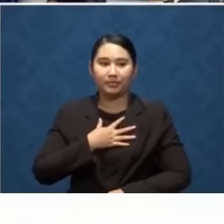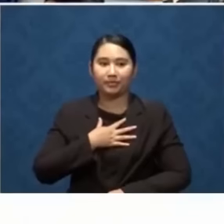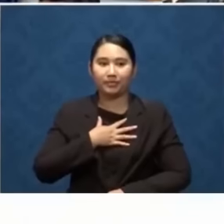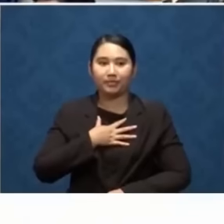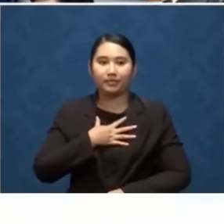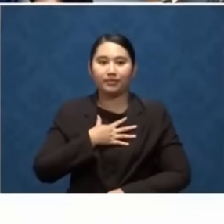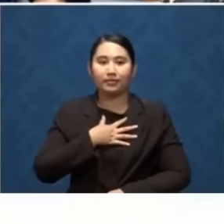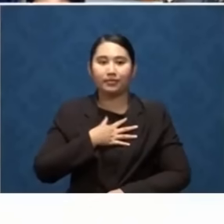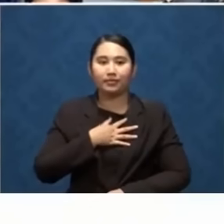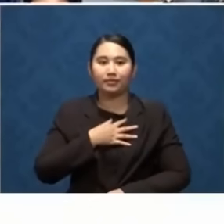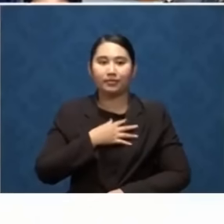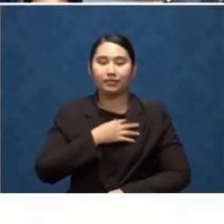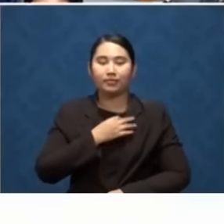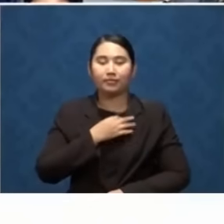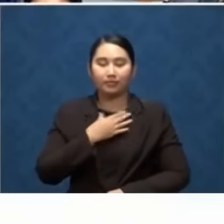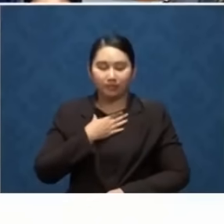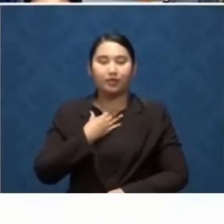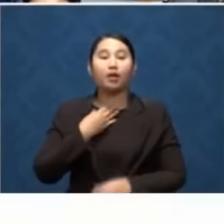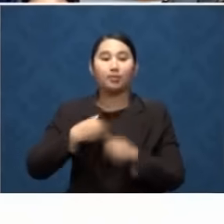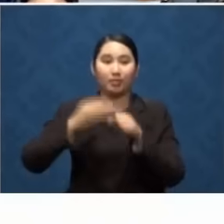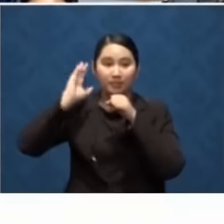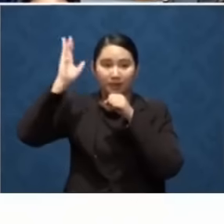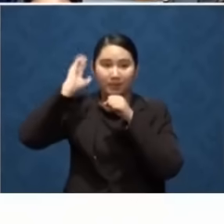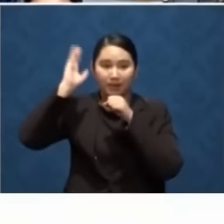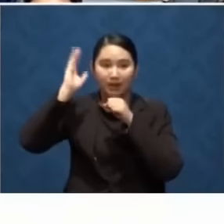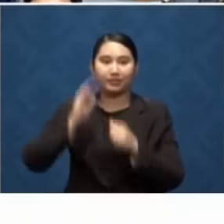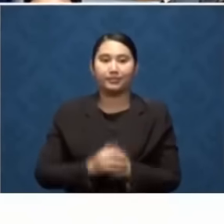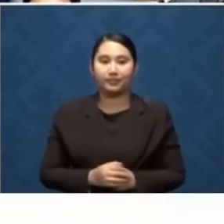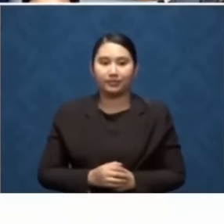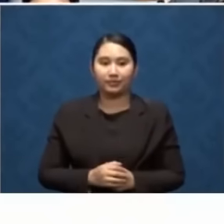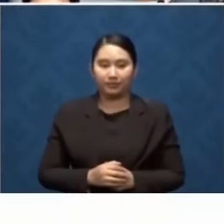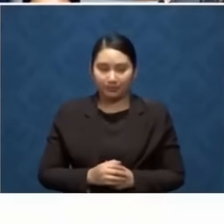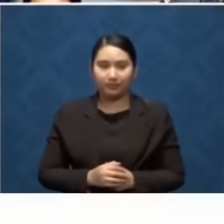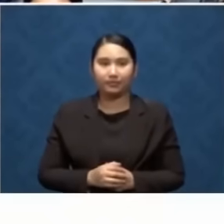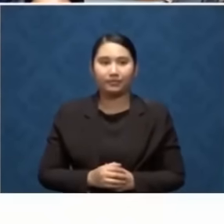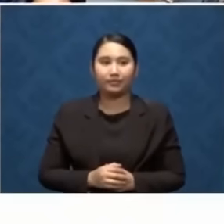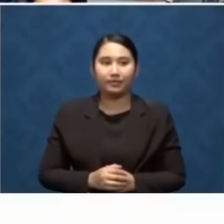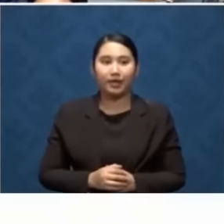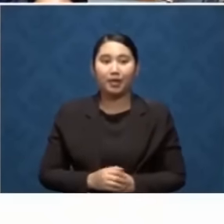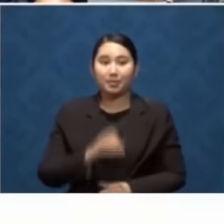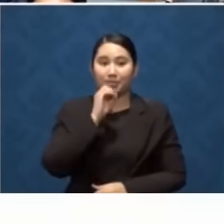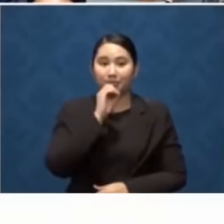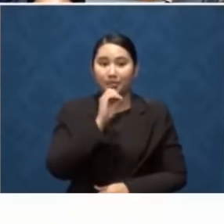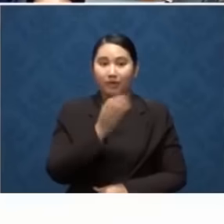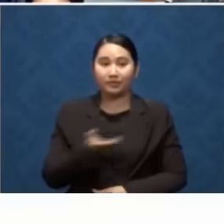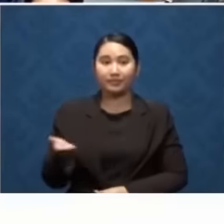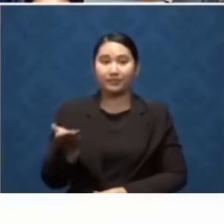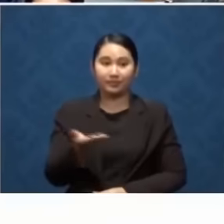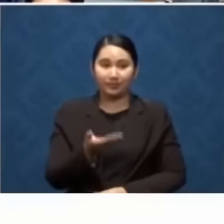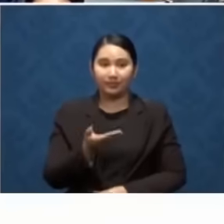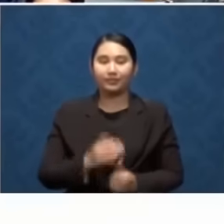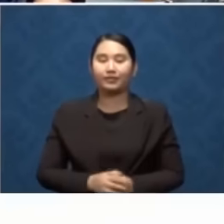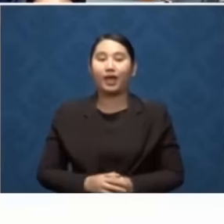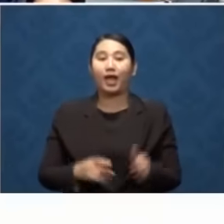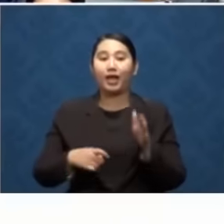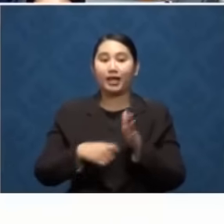นตรีในขณะนี้เพื่อเป็นไปตามคันลองระบอบประชาธิปไตยปกติของรัฐสภาเพราะได้เสียงข้างมากในสภา